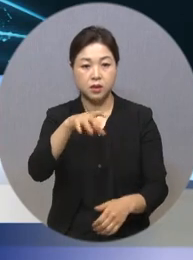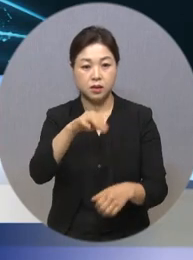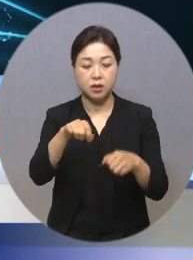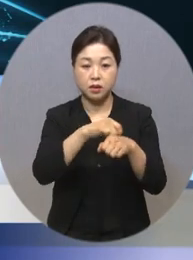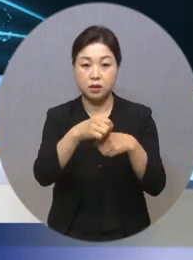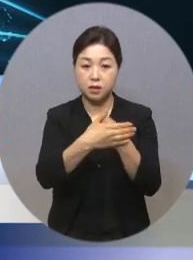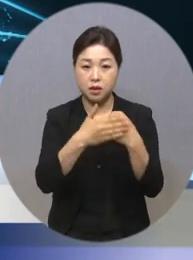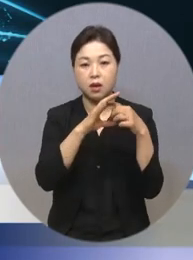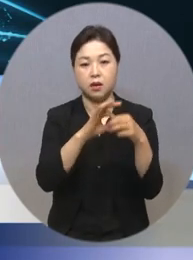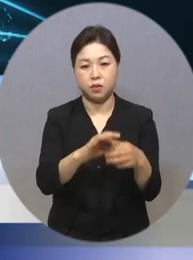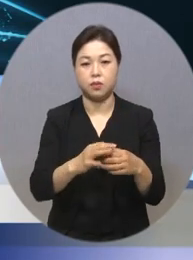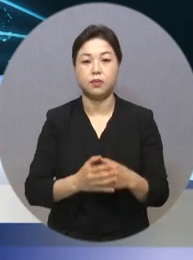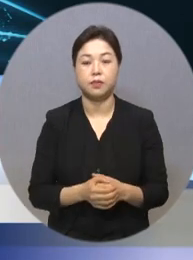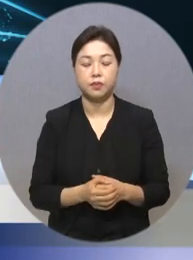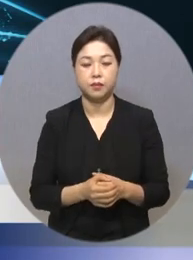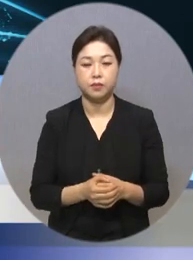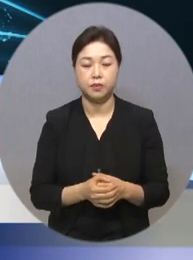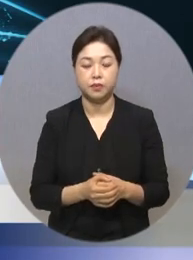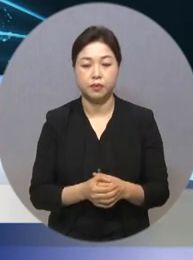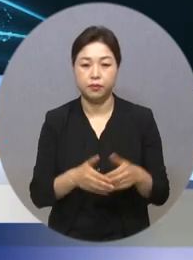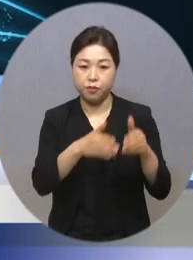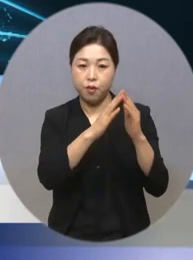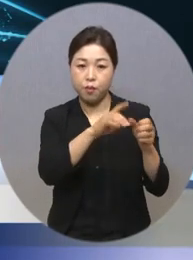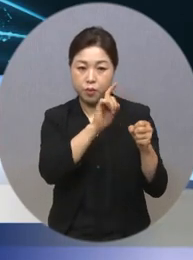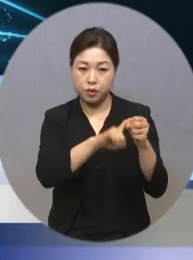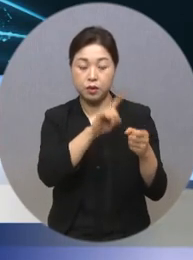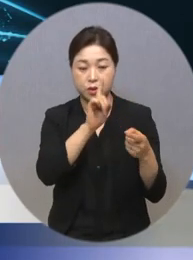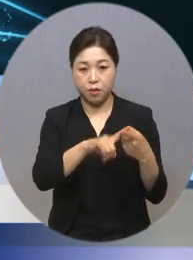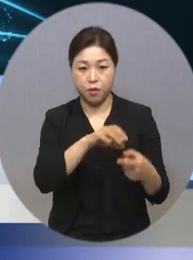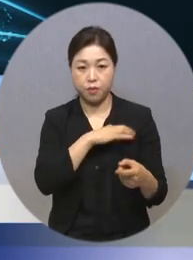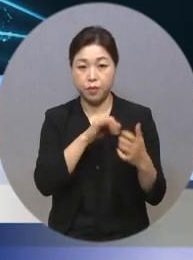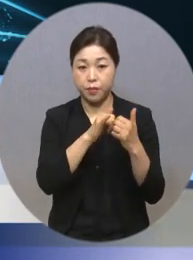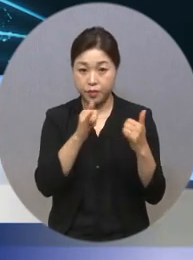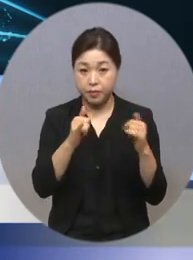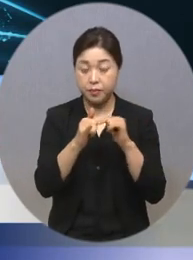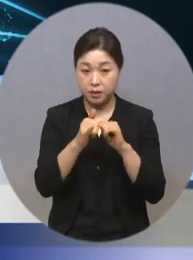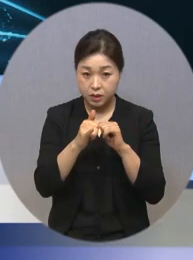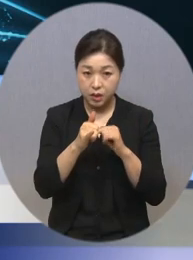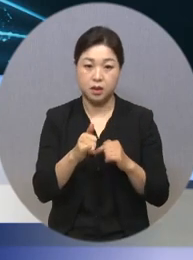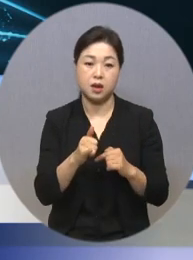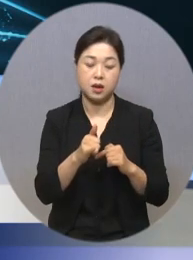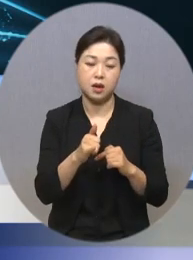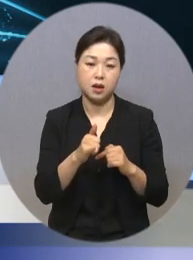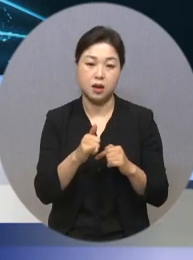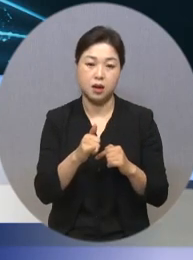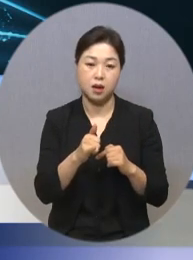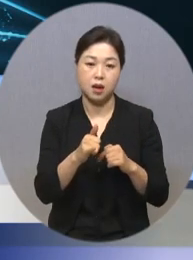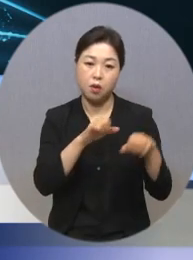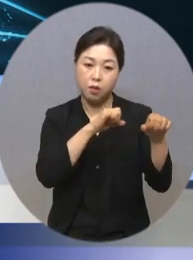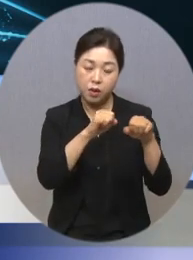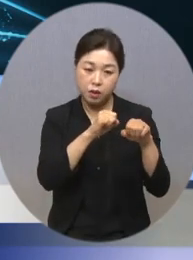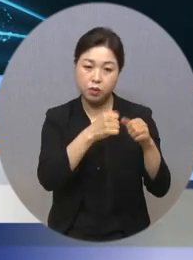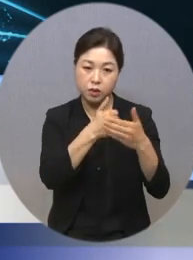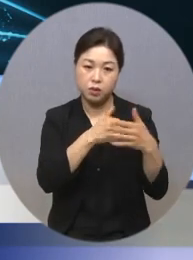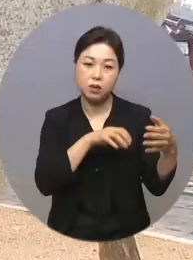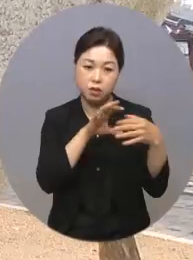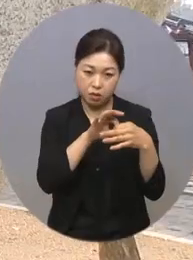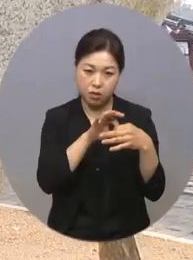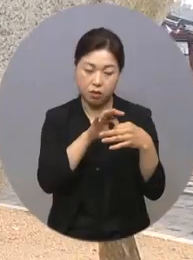계속 유지됩니다. 도입 취지를 살려 수급자의 급여 이용권을 보호하기 위한 결정입니다.